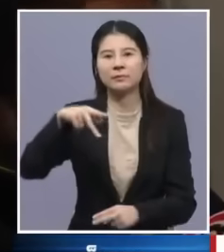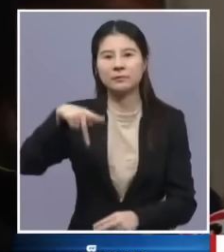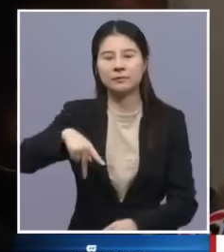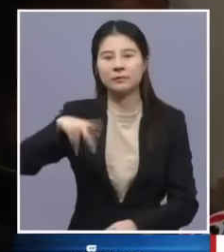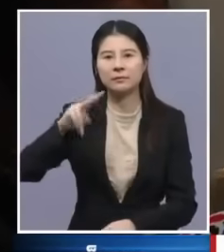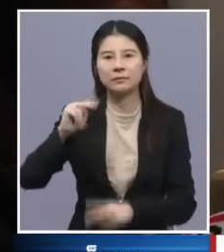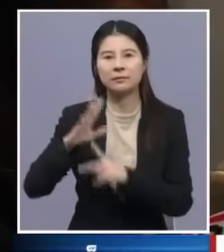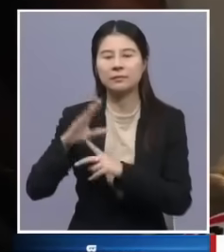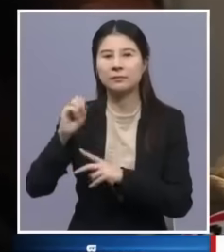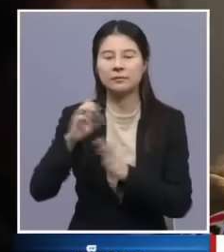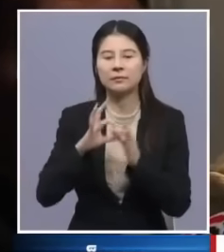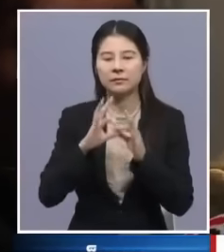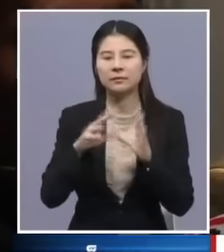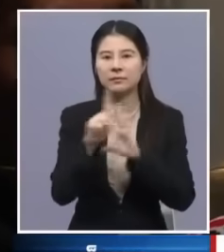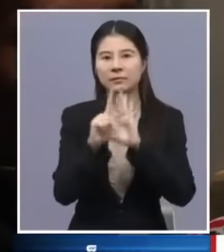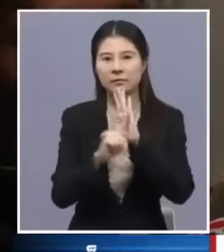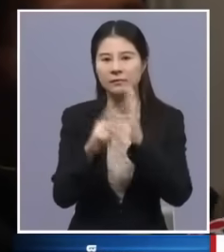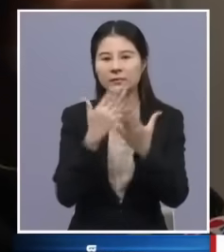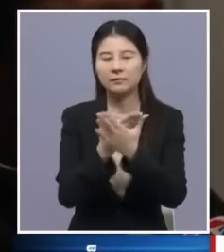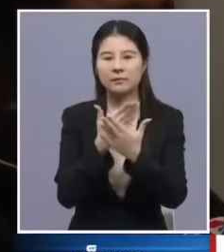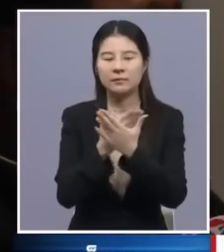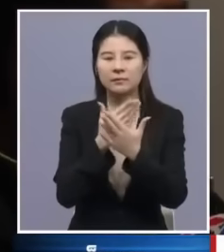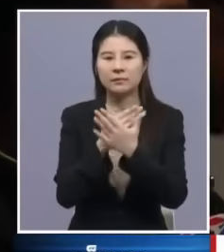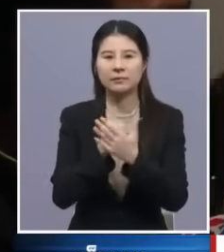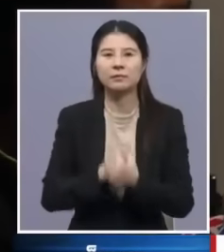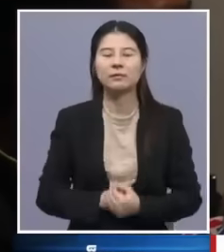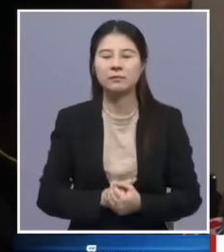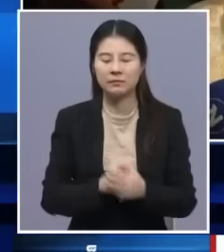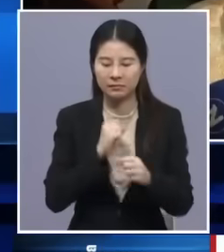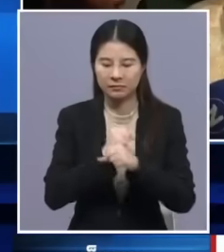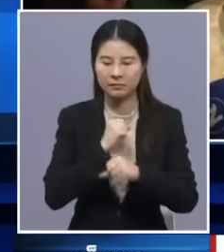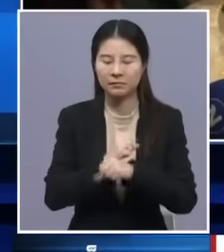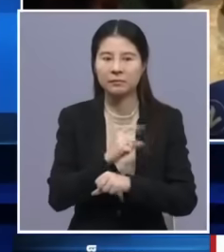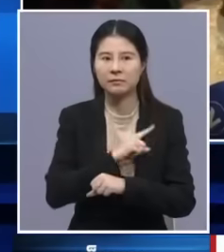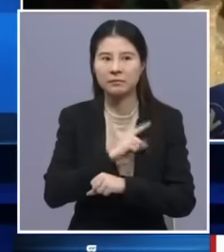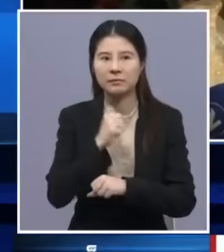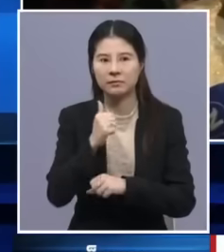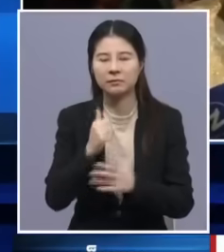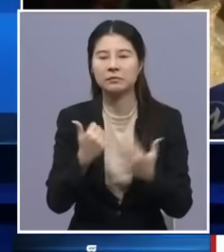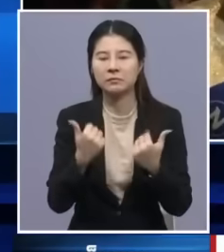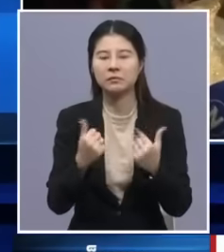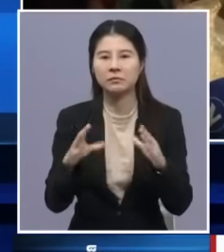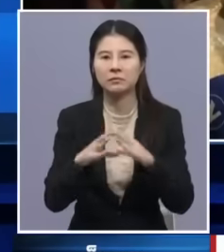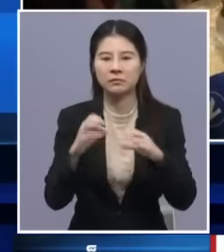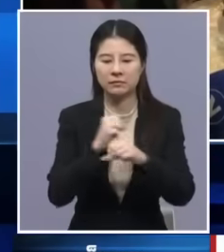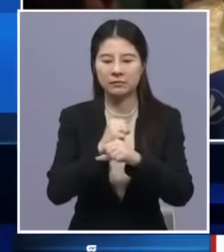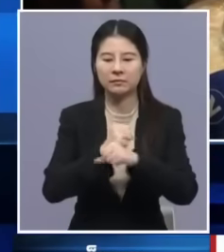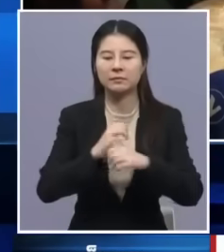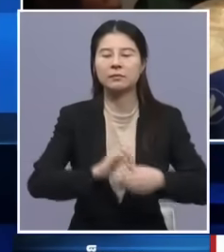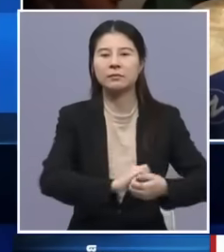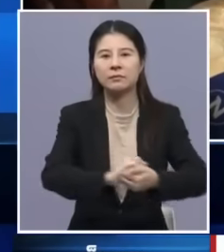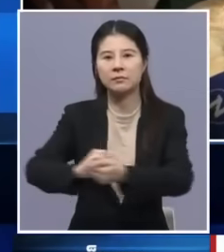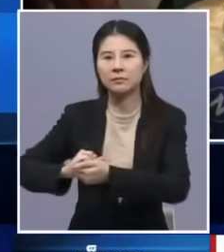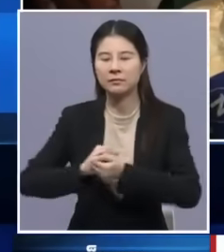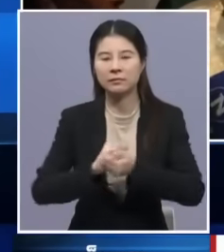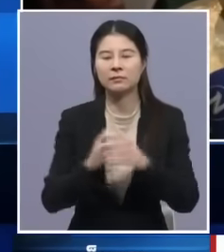นร่างกฎหมายวินัยการเงินการคลังมาเองซึ่งอาจจะทำหน้าที่ตรงนี้ได้ดีกว่าและตนไม่ได้อยู่ในคณะนี้หรืออาจจะนำเข้าคณะพิเศษเ